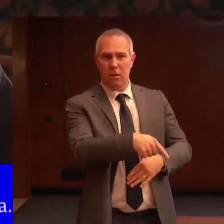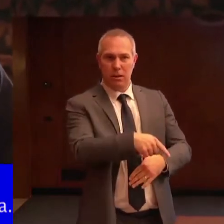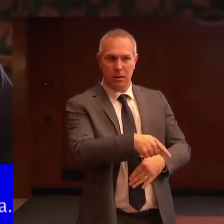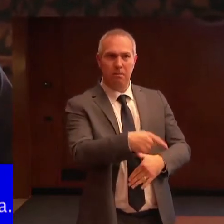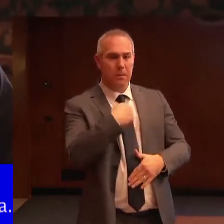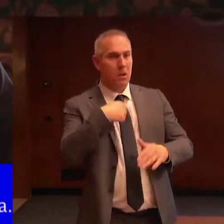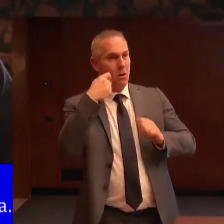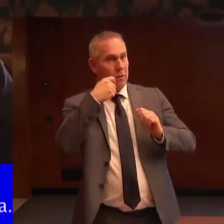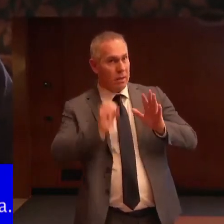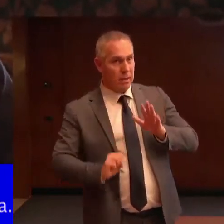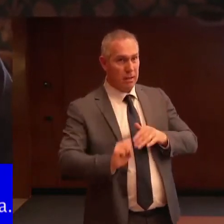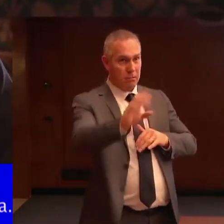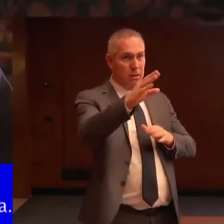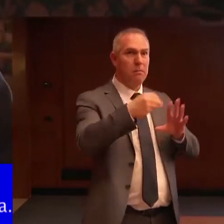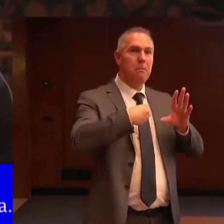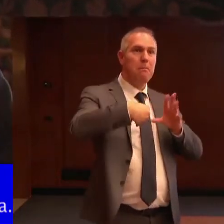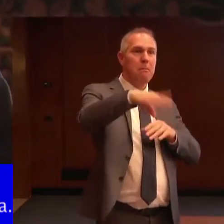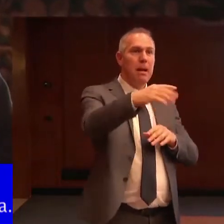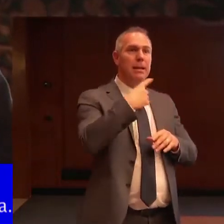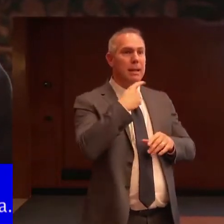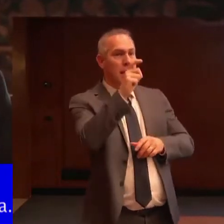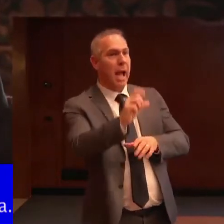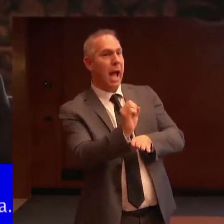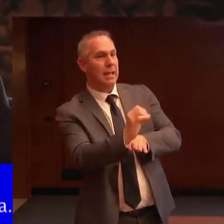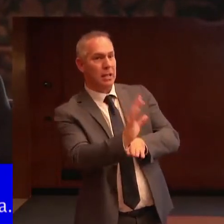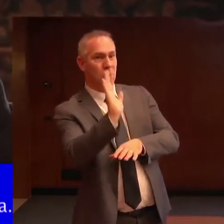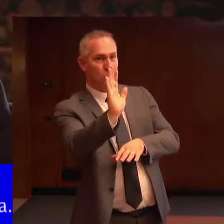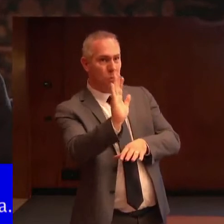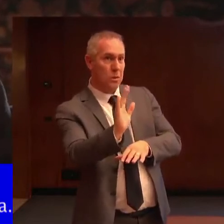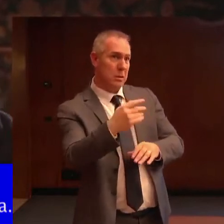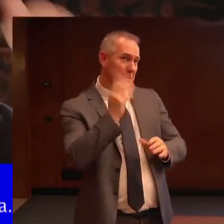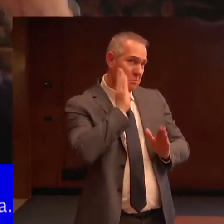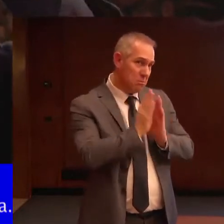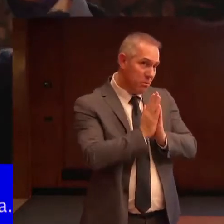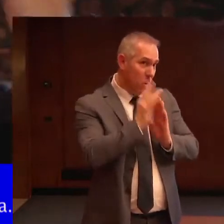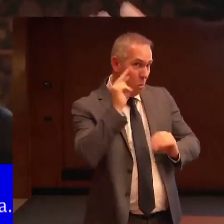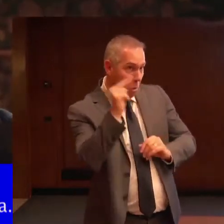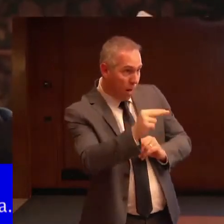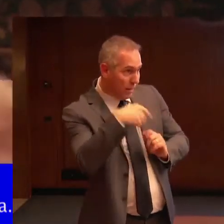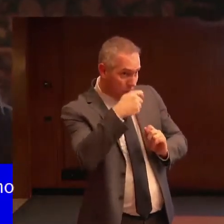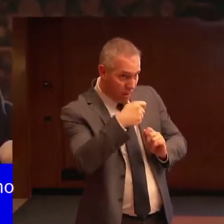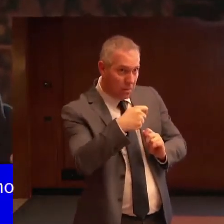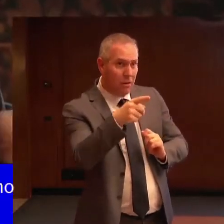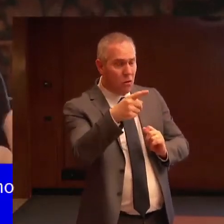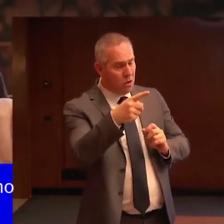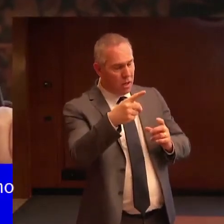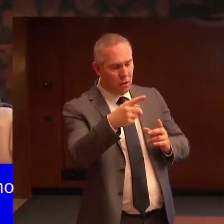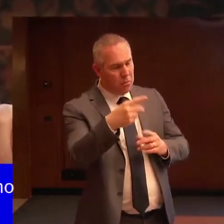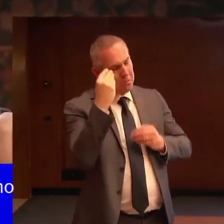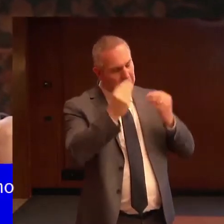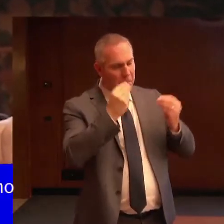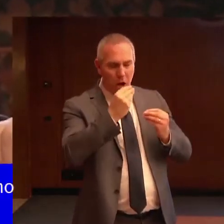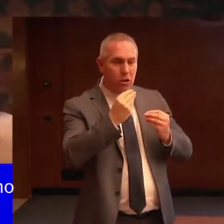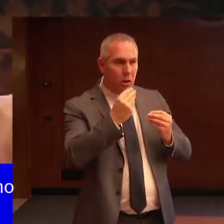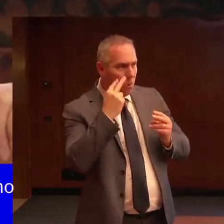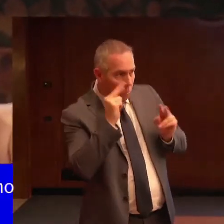il film ai suoi allenatori dicendogli vedetelo, però non stateci poi a ragionare sopra, appena avete finito mandatemi una